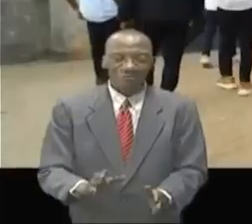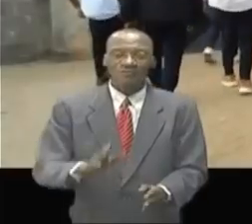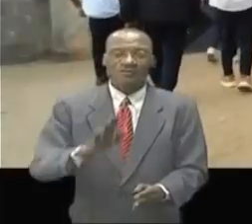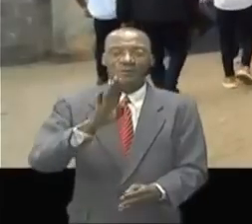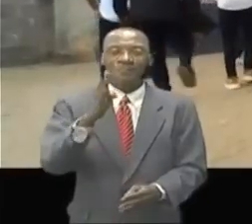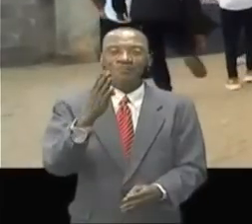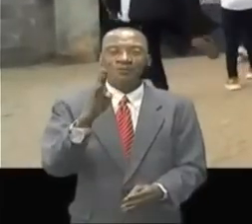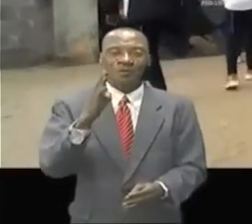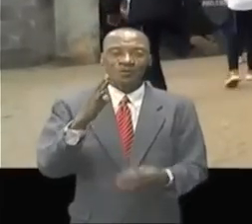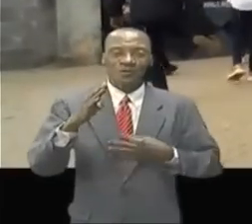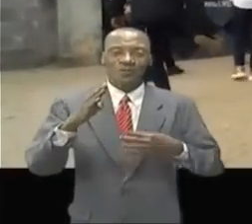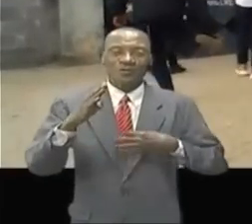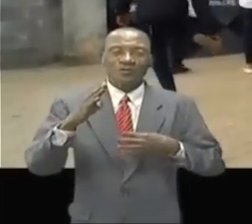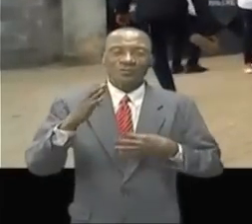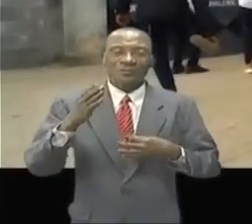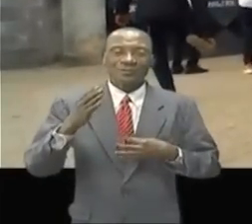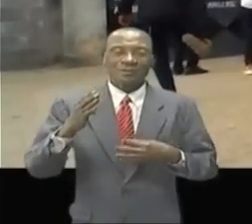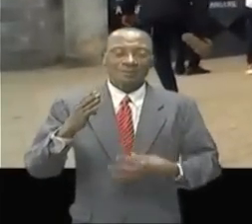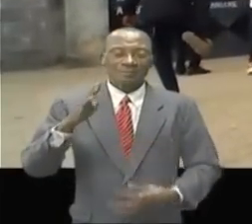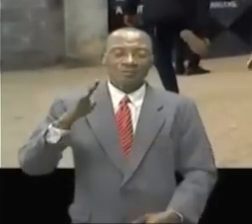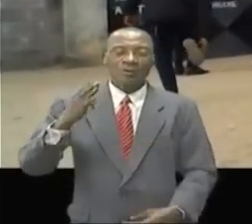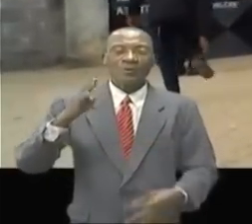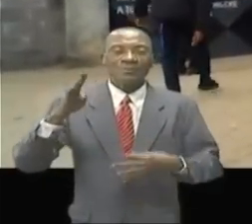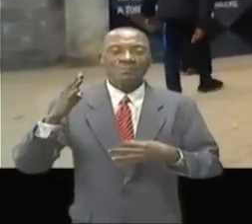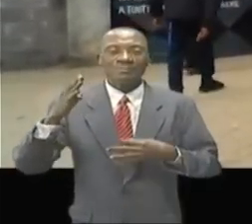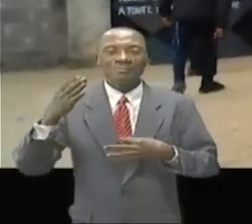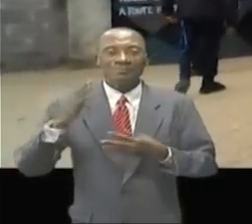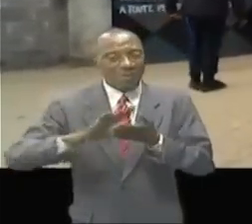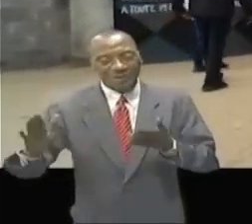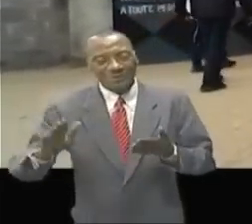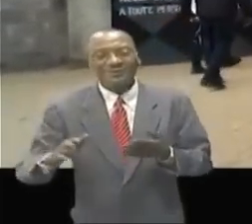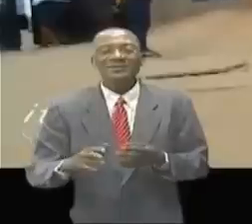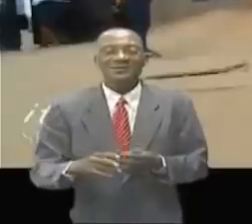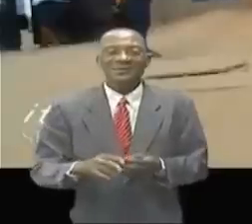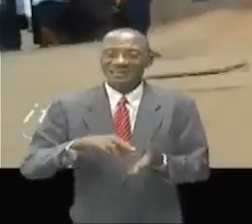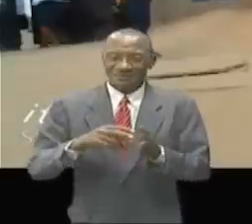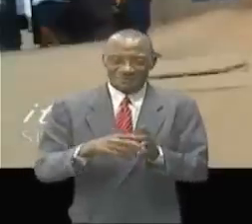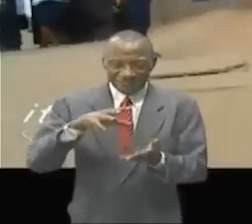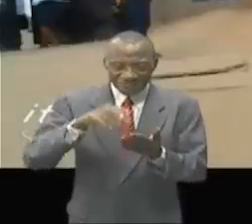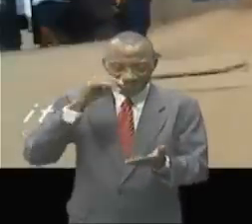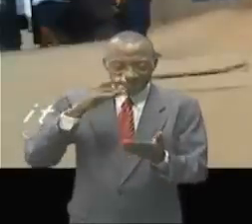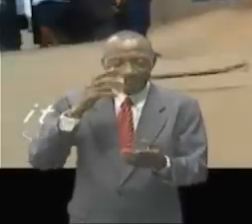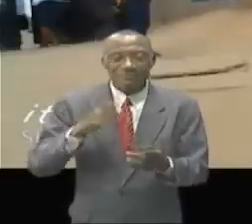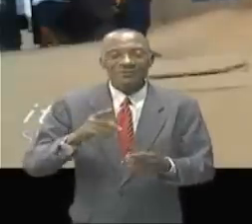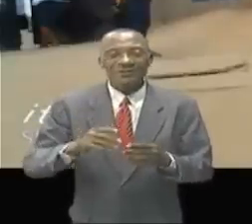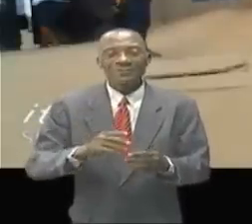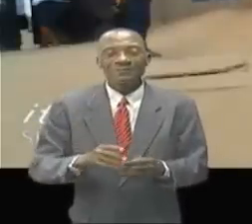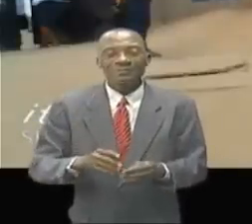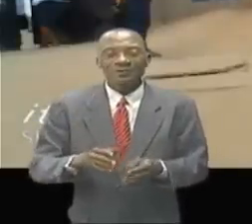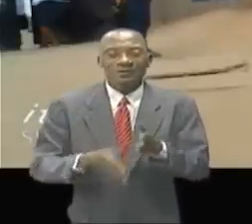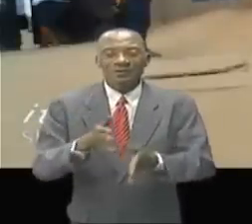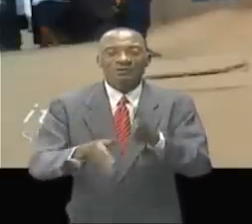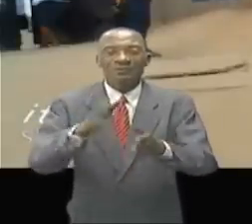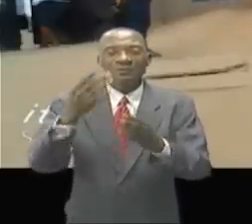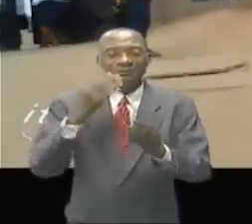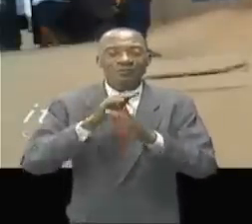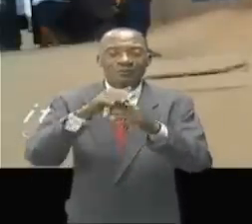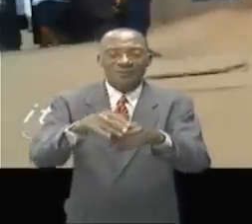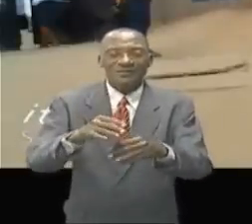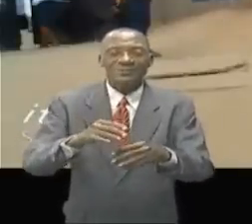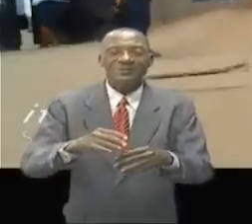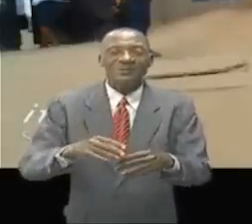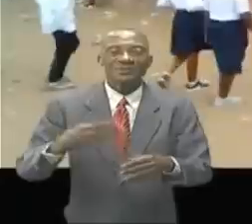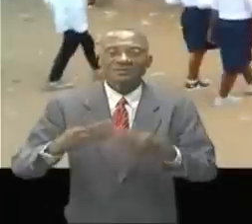national, ils sont appelés à affronter la session ordinaire de l'examen d'État édition 2021-2022. Dans la